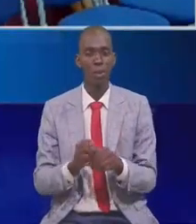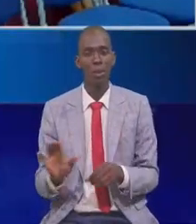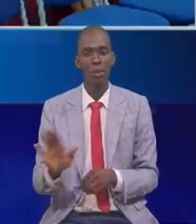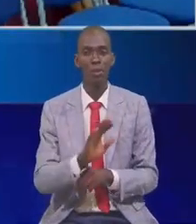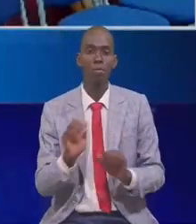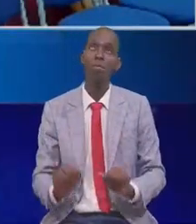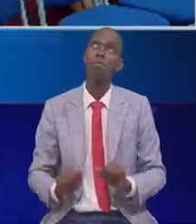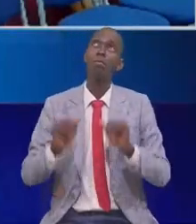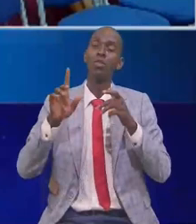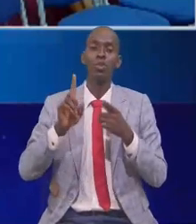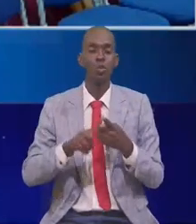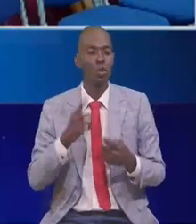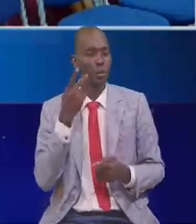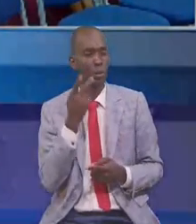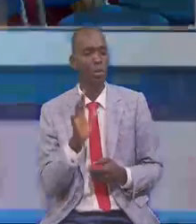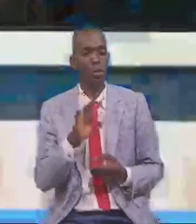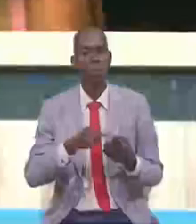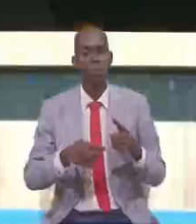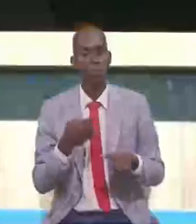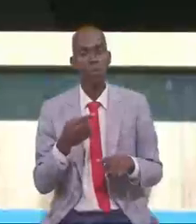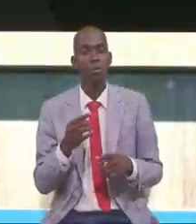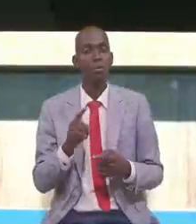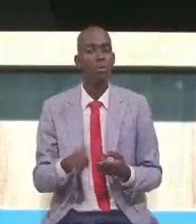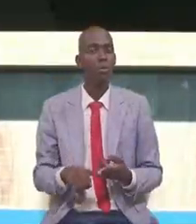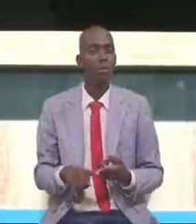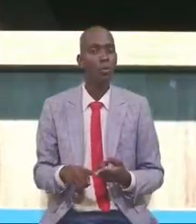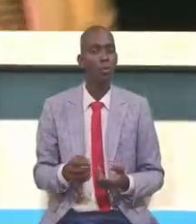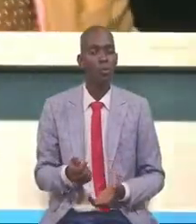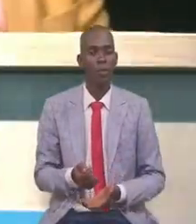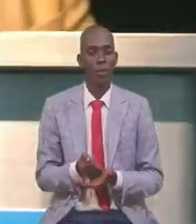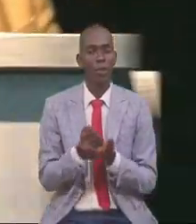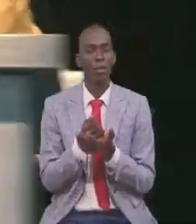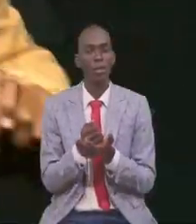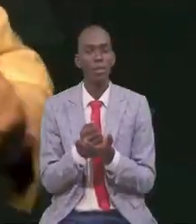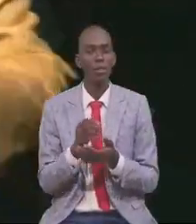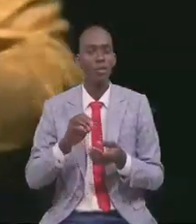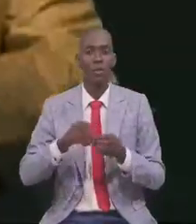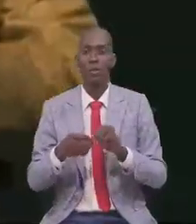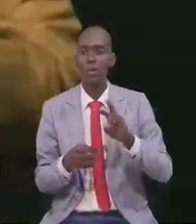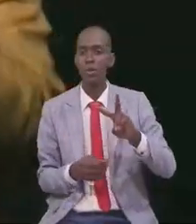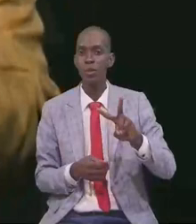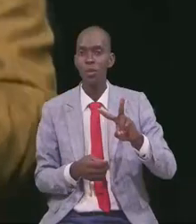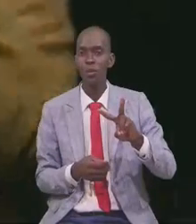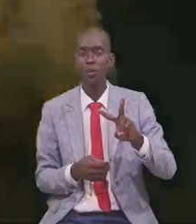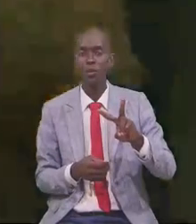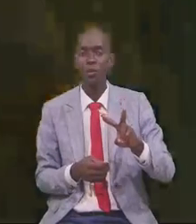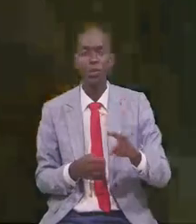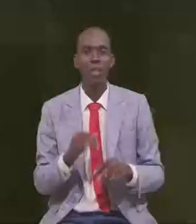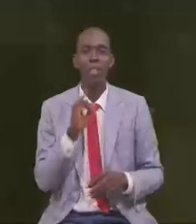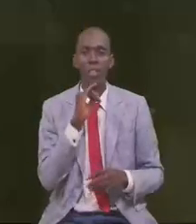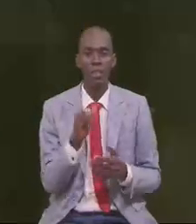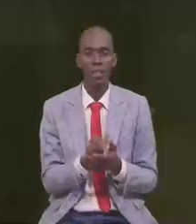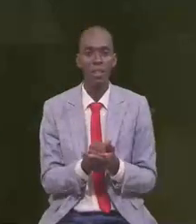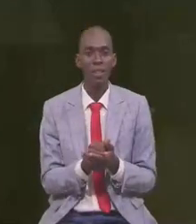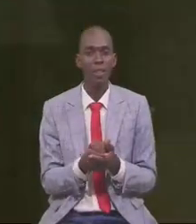pour que l'homme soit en la présence de Christ. Deuxième point, la foi pour le pardon